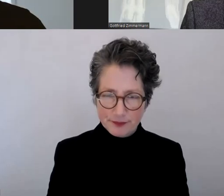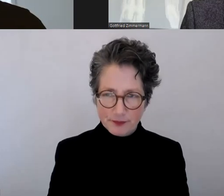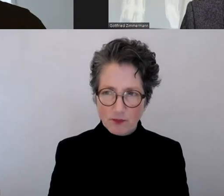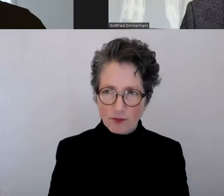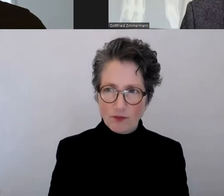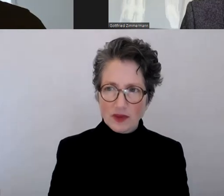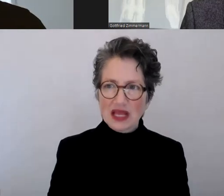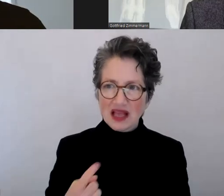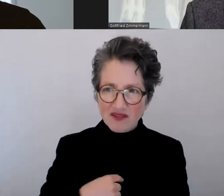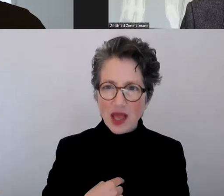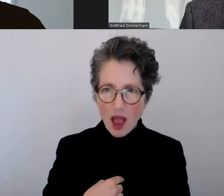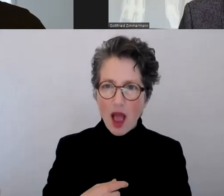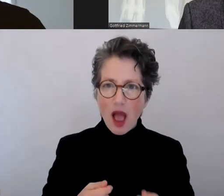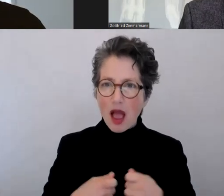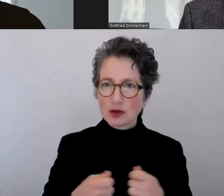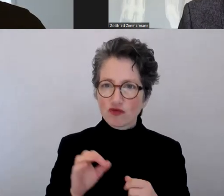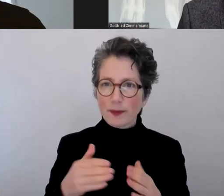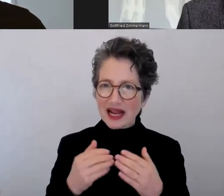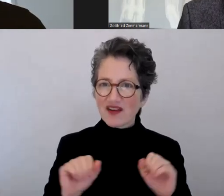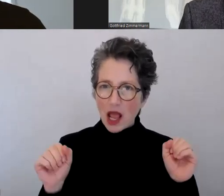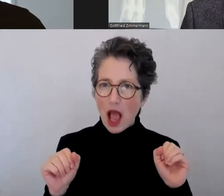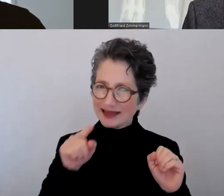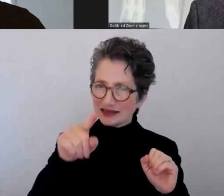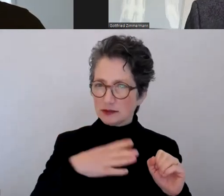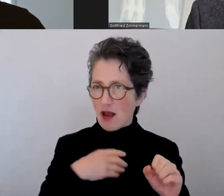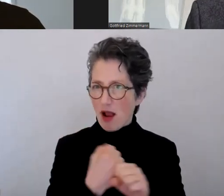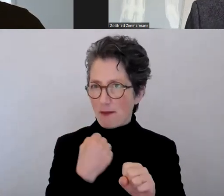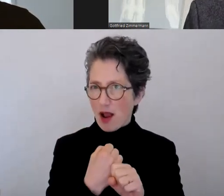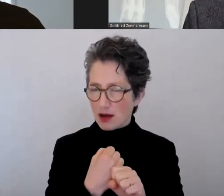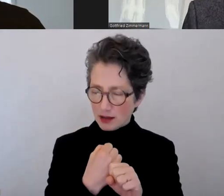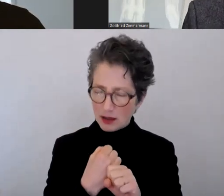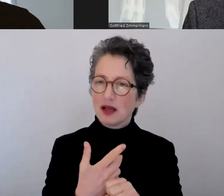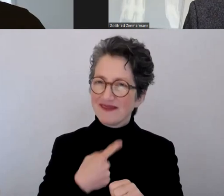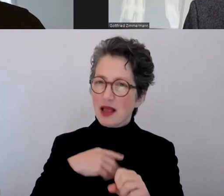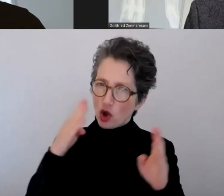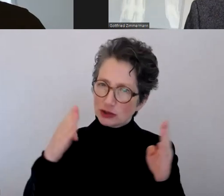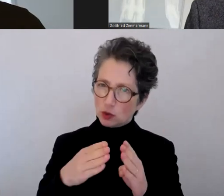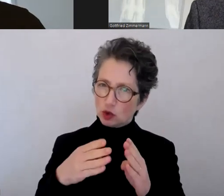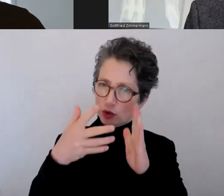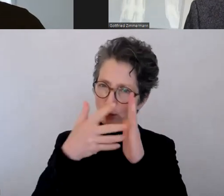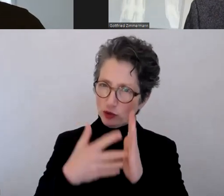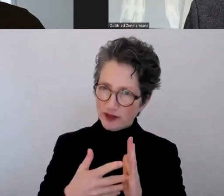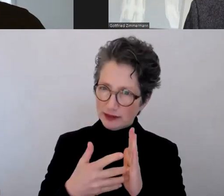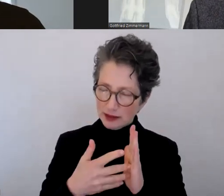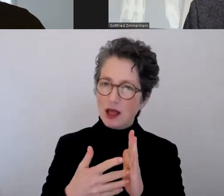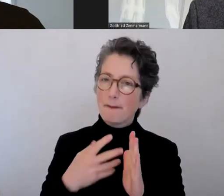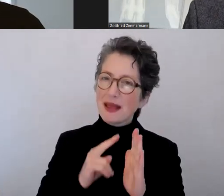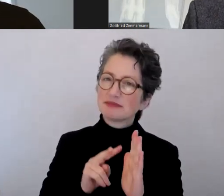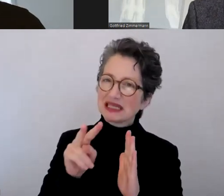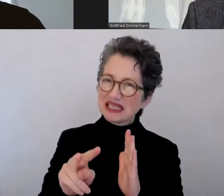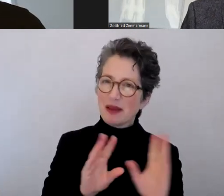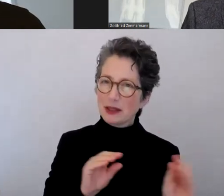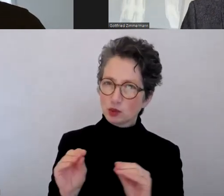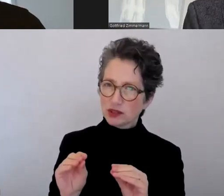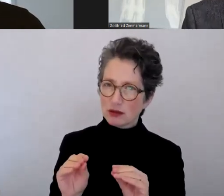Daran arbeiten wir als Agentur für Barrierefreiheit. Ja, wir konzentrieren uns auf das Prüfen aus User-Perspektive. Das ist